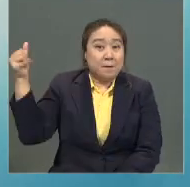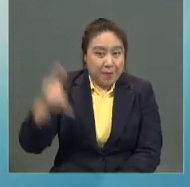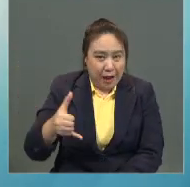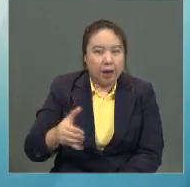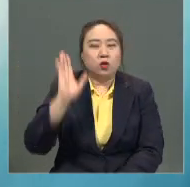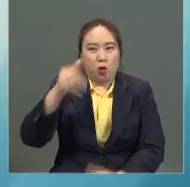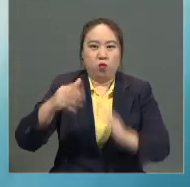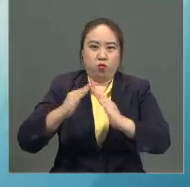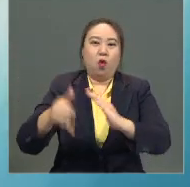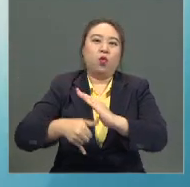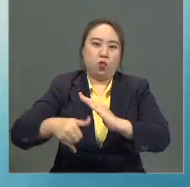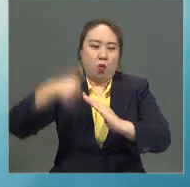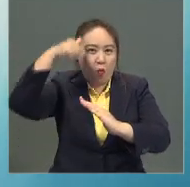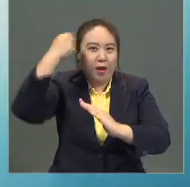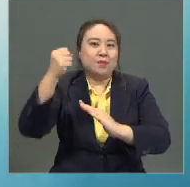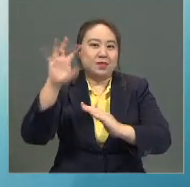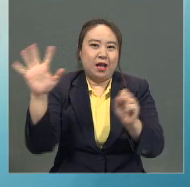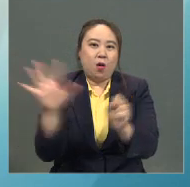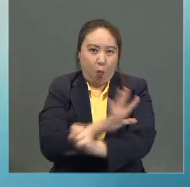ก็เหมือนกับอยู่ในเศษคอนเลนส์ทีเลยนะครับรวมถึงการเที่ยวในสถานที่ที่จัดให้แบบมีทุกอย่างอยู่ในนั้นและก็จำกัดบริเวณไว้ส่วนกลุ่มอื่นๆอย่างเช่นผู้ที่มีบุตรยากจะเข้ามาทำกิ๊ฟก็จะต้องอยู่ในสถานที่กับตัวนะครับจนครบ14